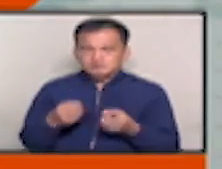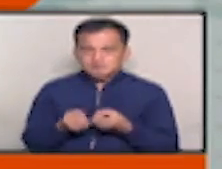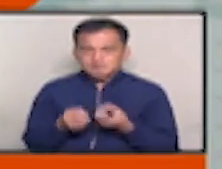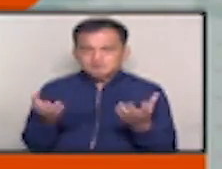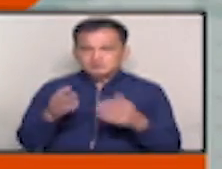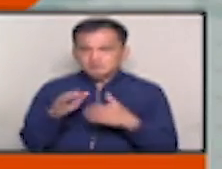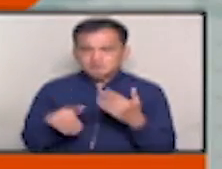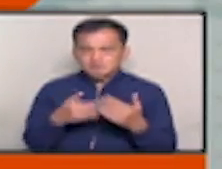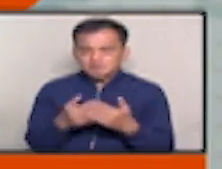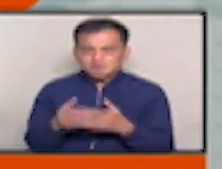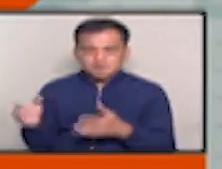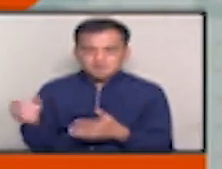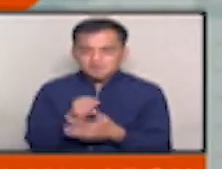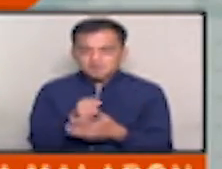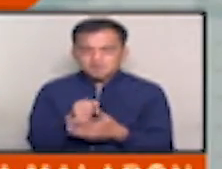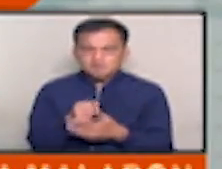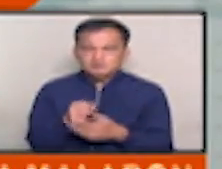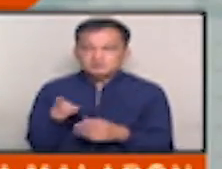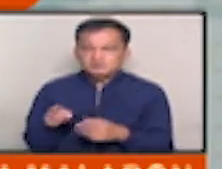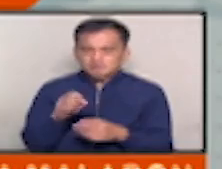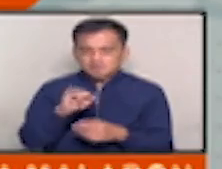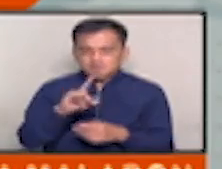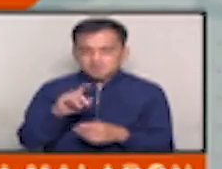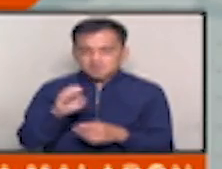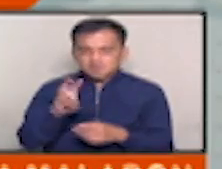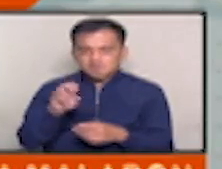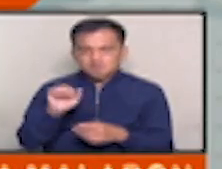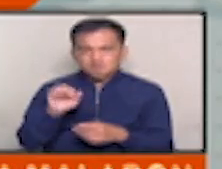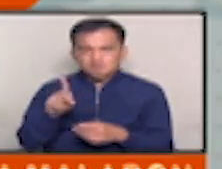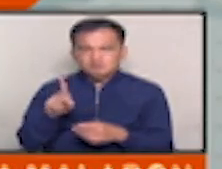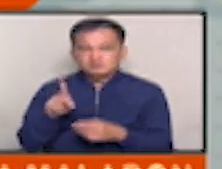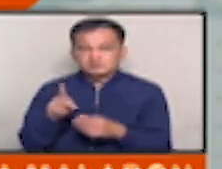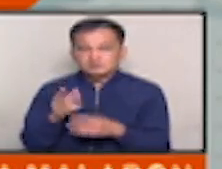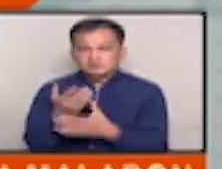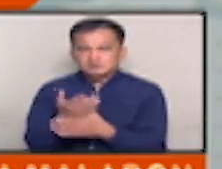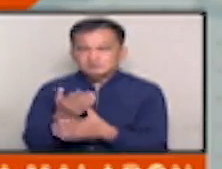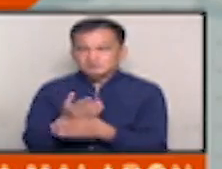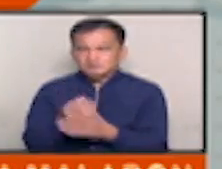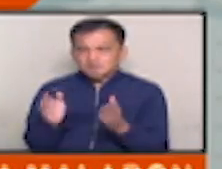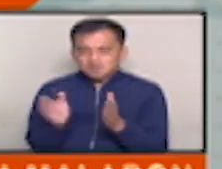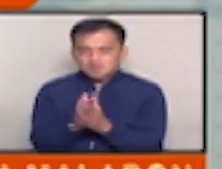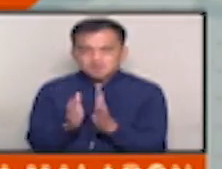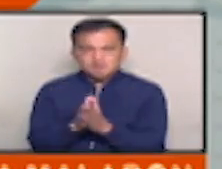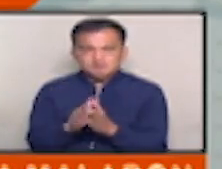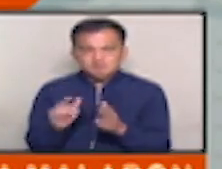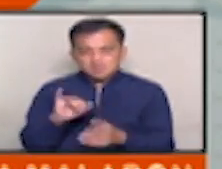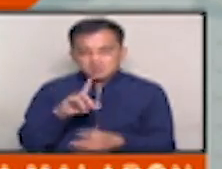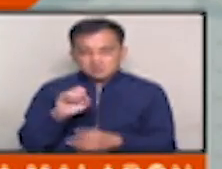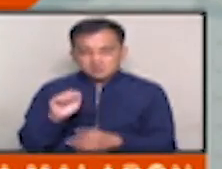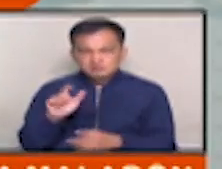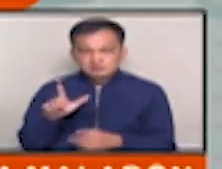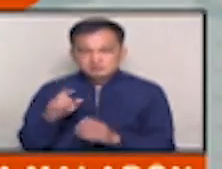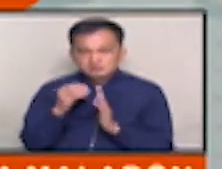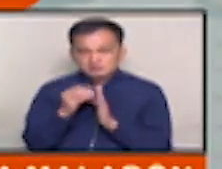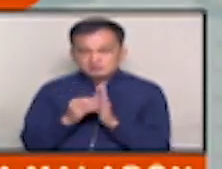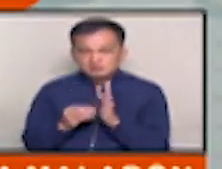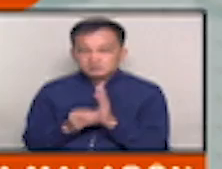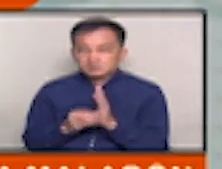na lahat po nang napukumpiska namin sa sidewalk na naka-obstra, yung mga illegal vendor po, nakalagay po sa ordinansa,